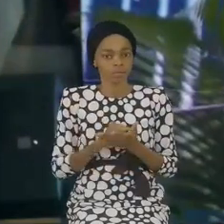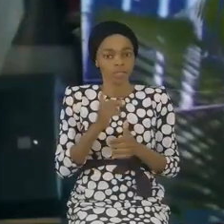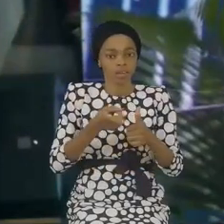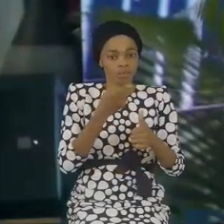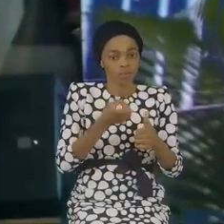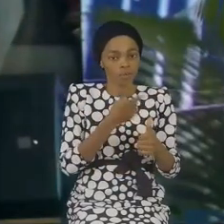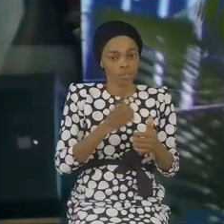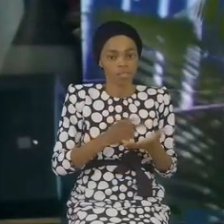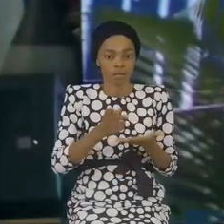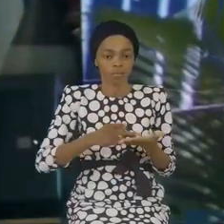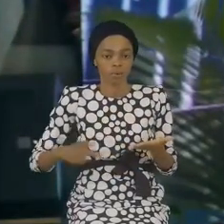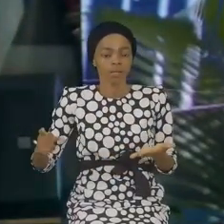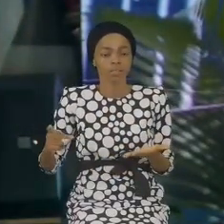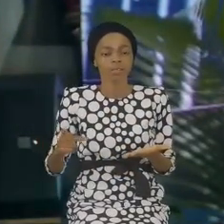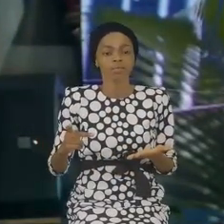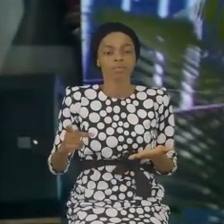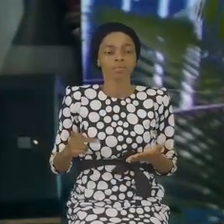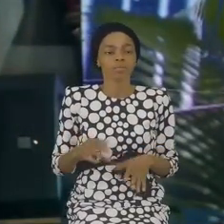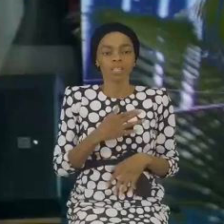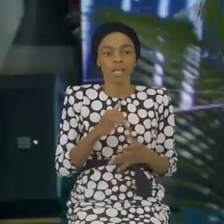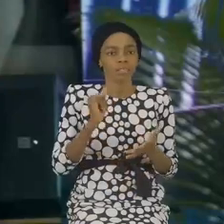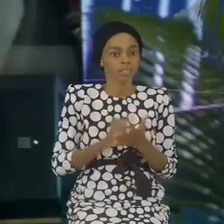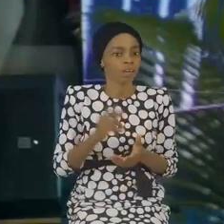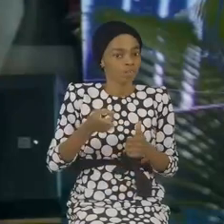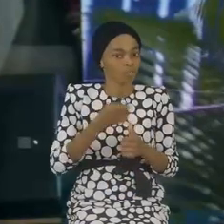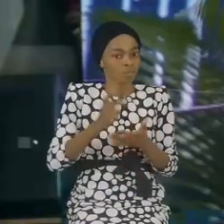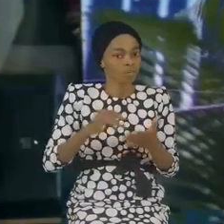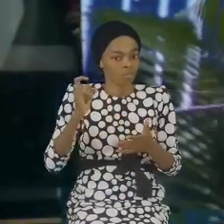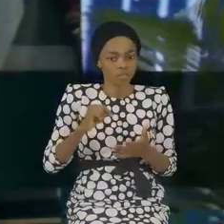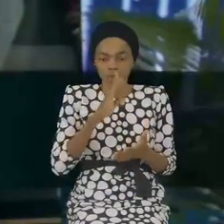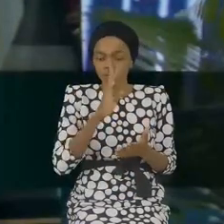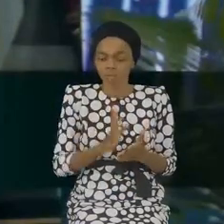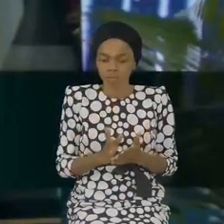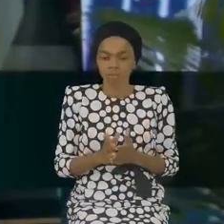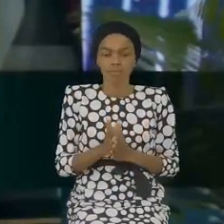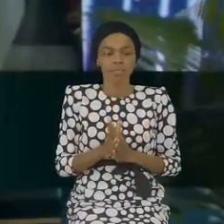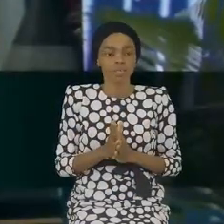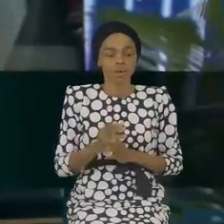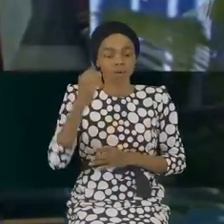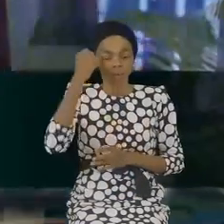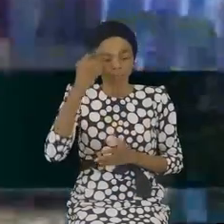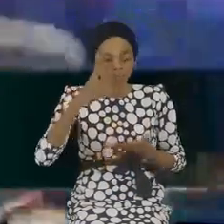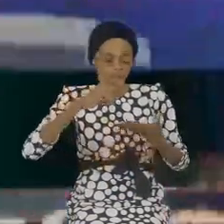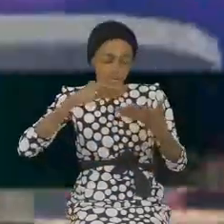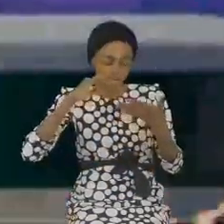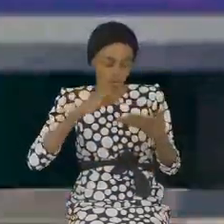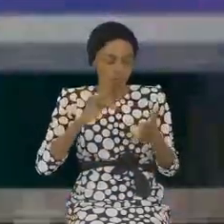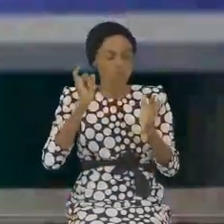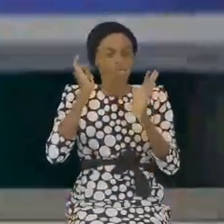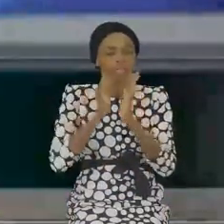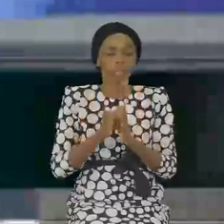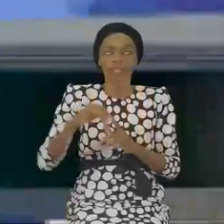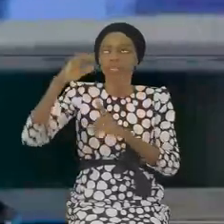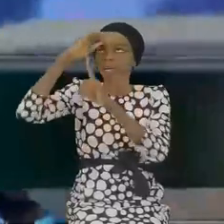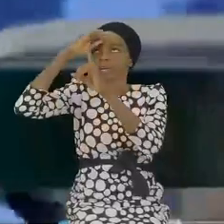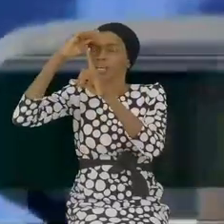23. Il dit, et il nous fait sortir de là. Et c'est la première partie, nous devons souligner cela. Il nous a fait sortir de